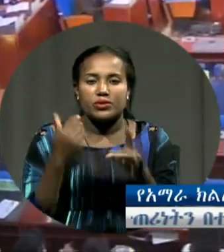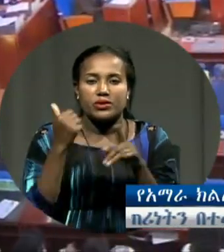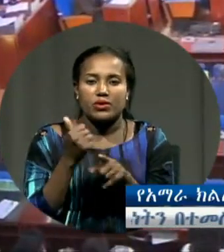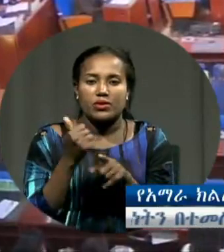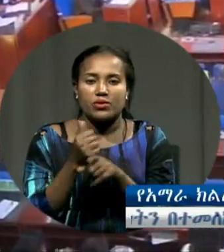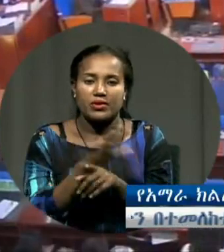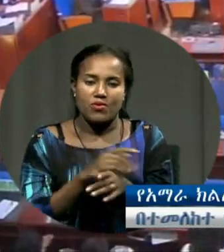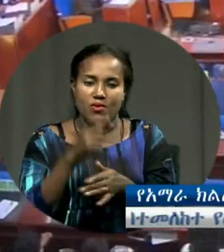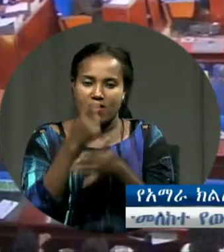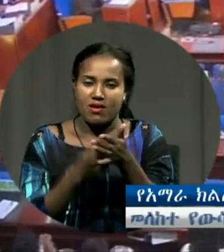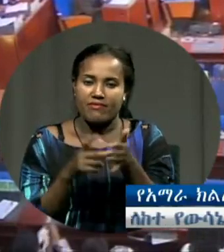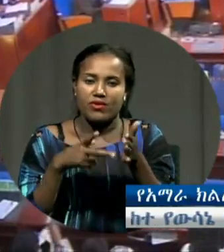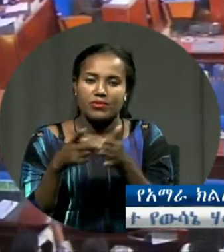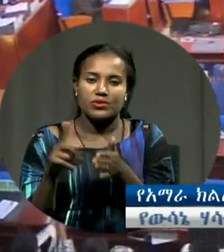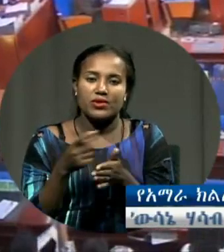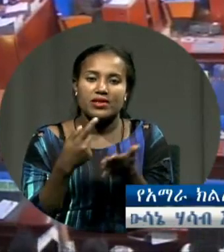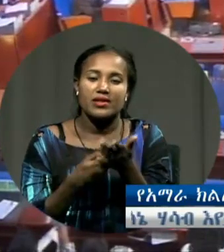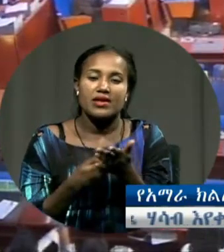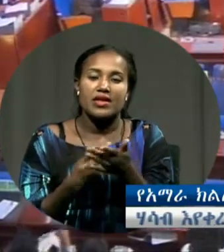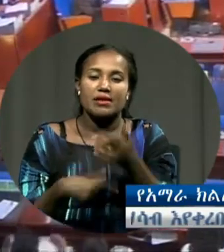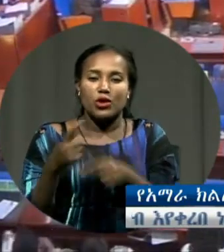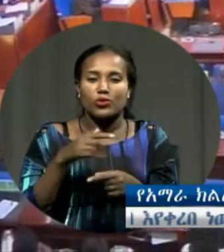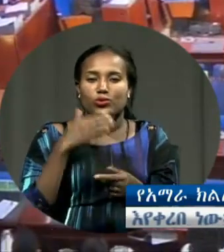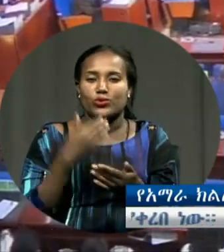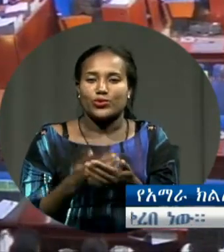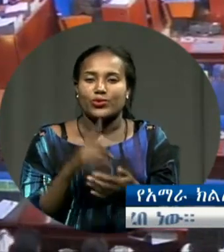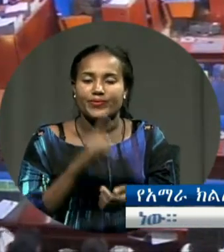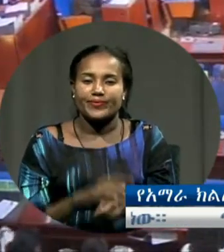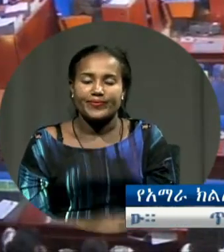የታገሉበትና ዋጋ የከፈሉበት ስለሆነ ለዚህ በመብቃቱ ጥሩ ነው።